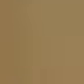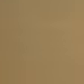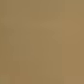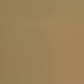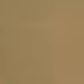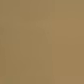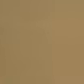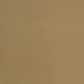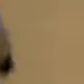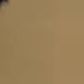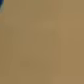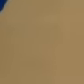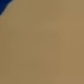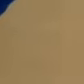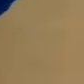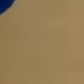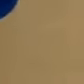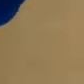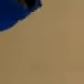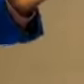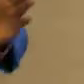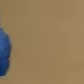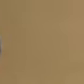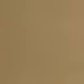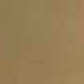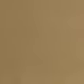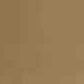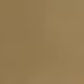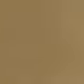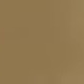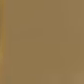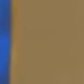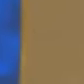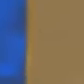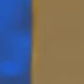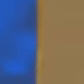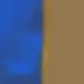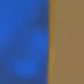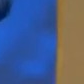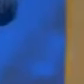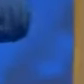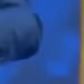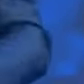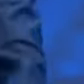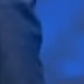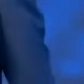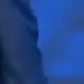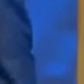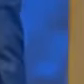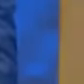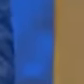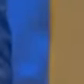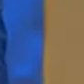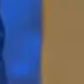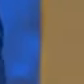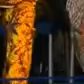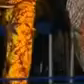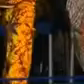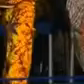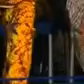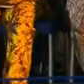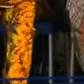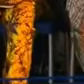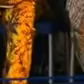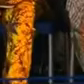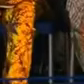c'est ce qu'il faut prix là pour nous et quand nous faisons 1 2 3 4 5 6 et 7 tu serais